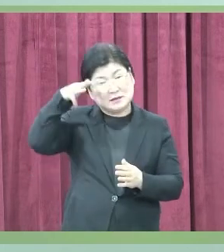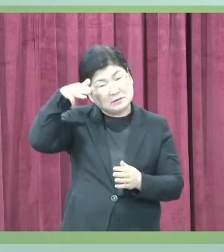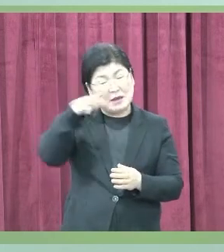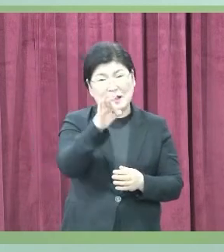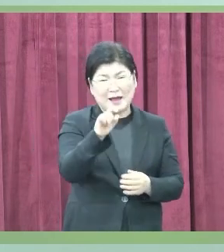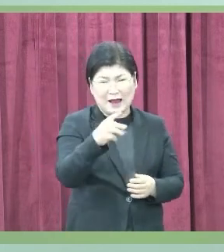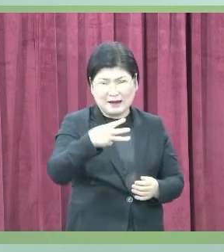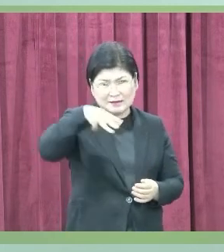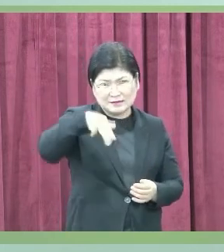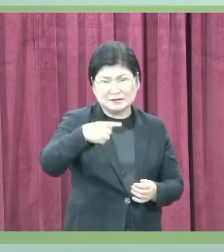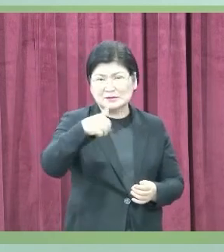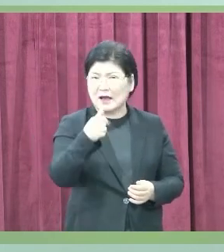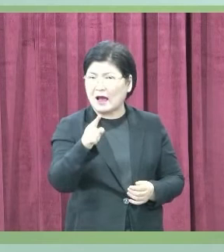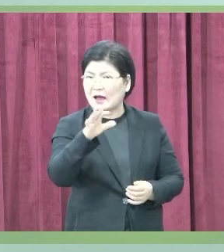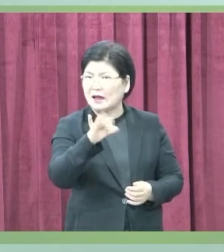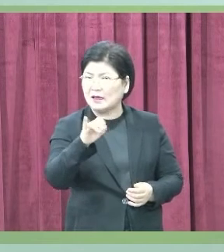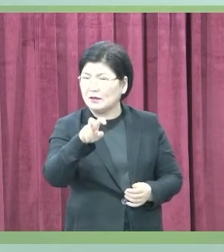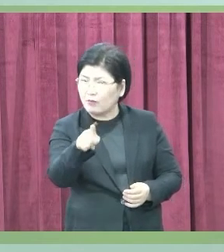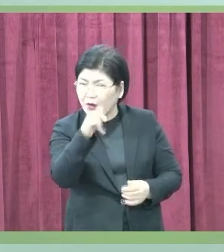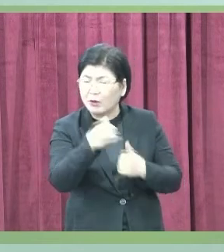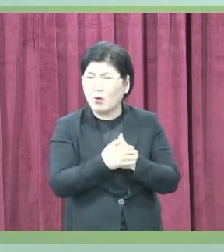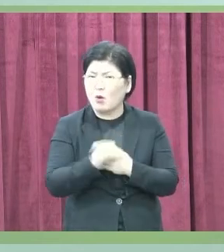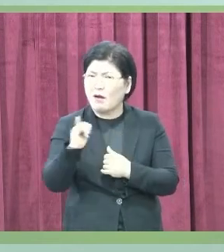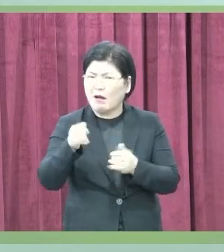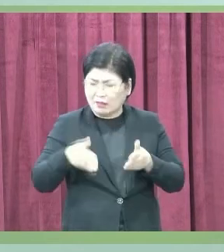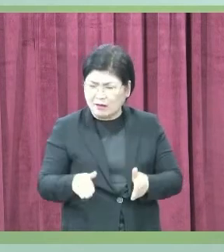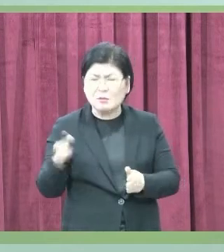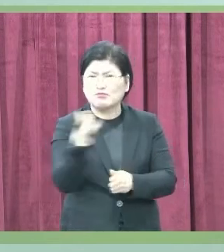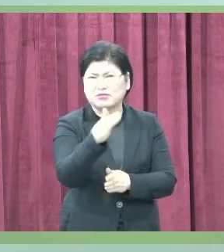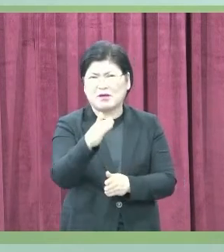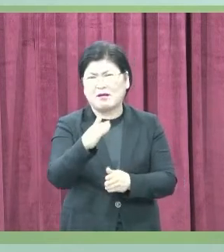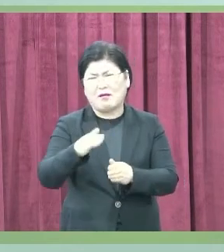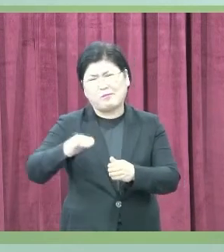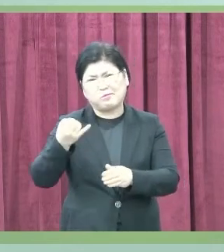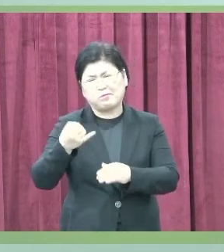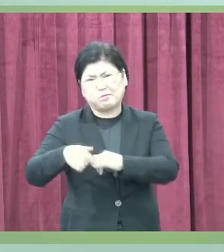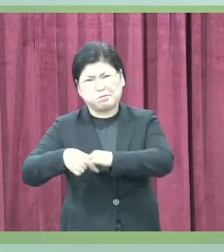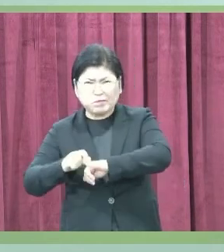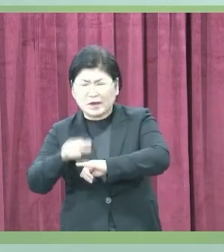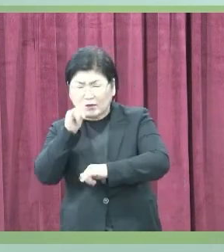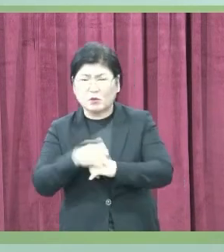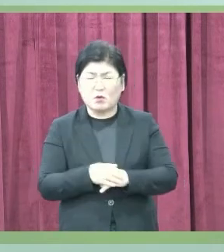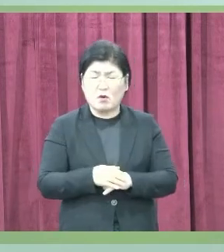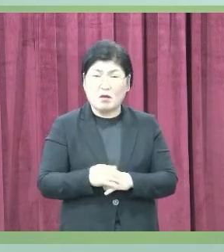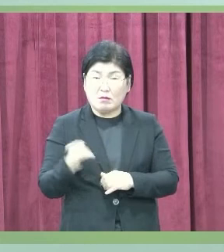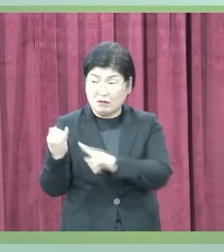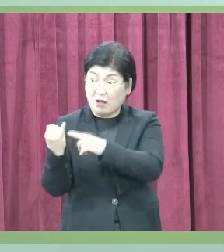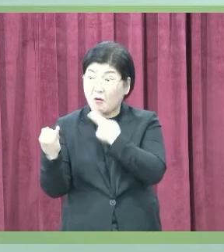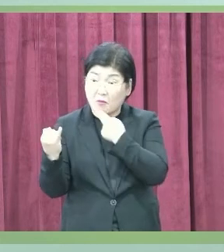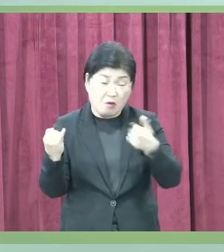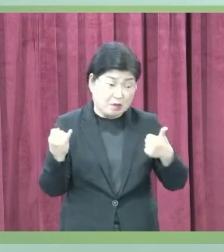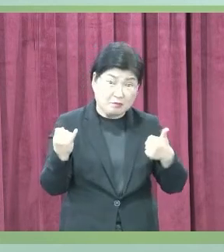많이 올라가 있고 또 여자가 선천 기형이 남자에는 없는데 있고 또 여자에는 없는데 남자한테